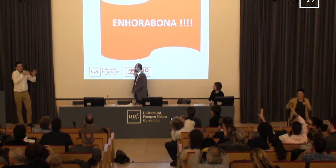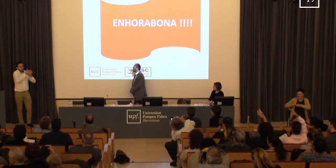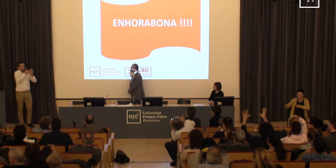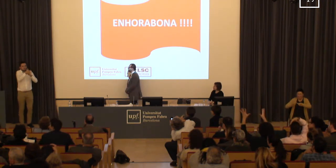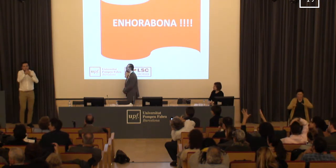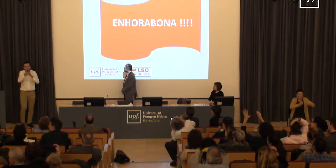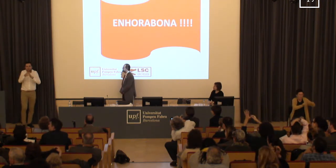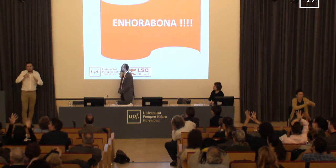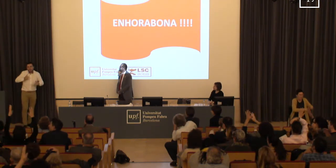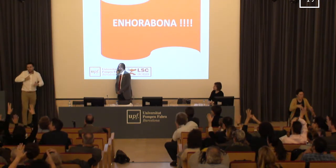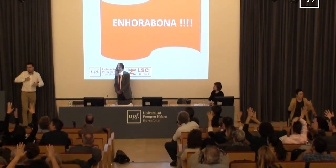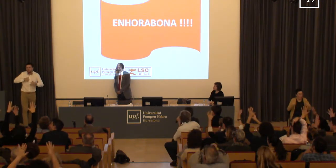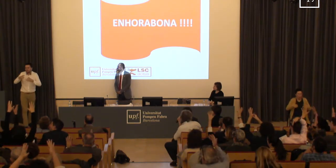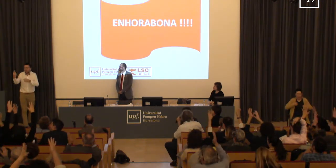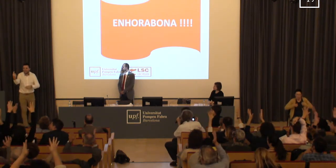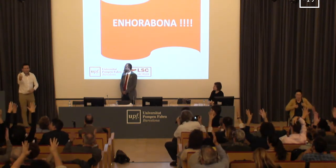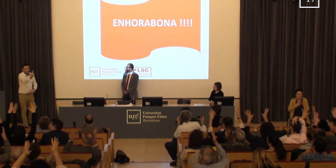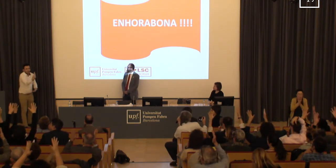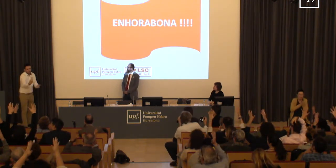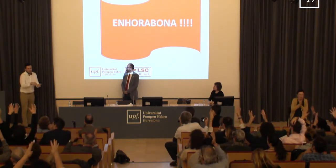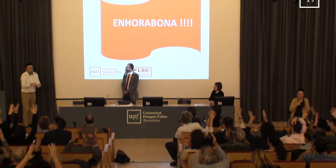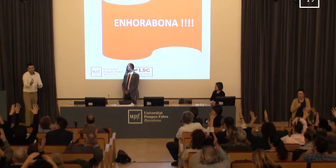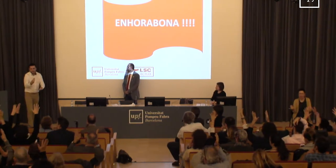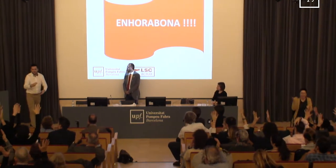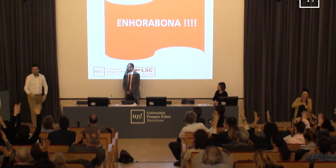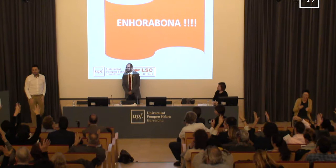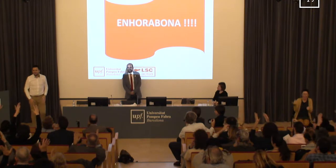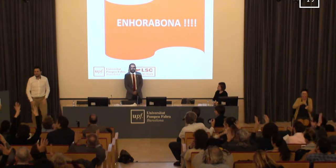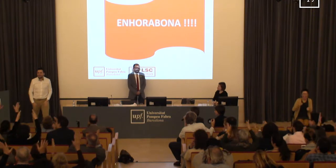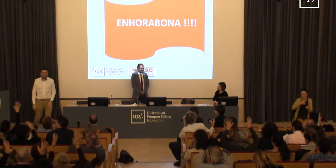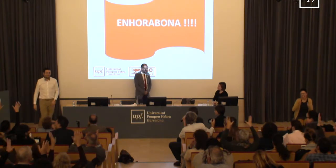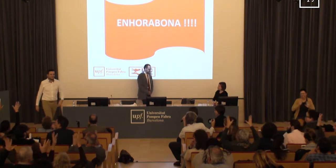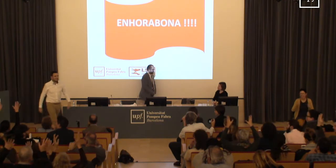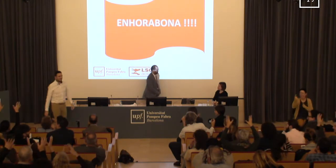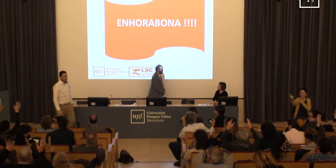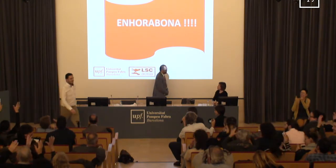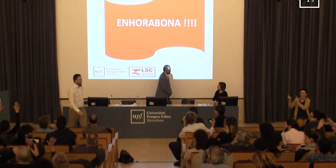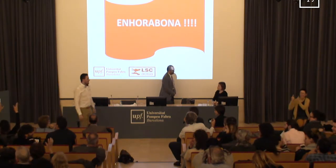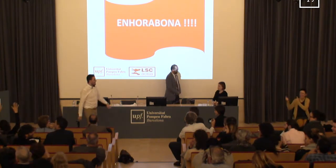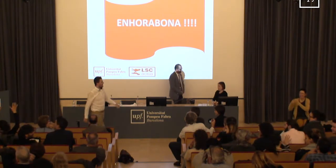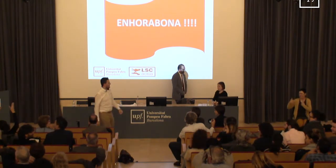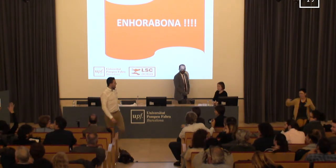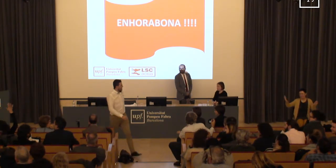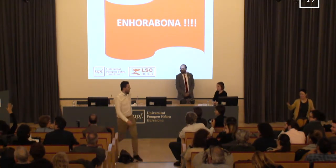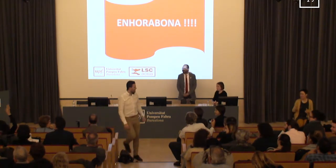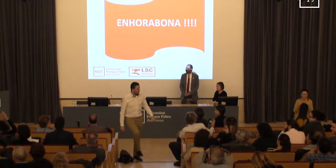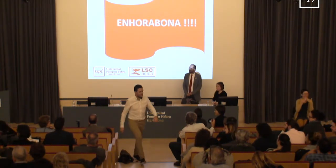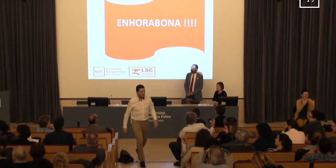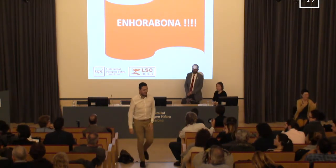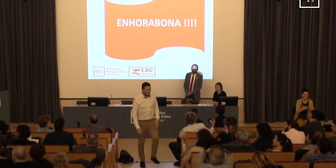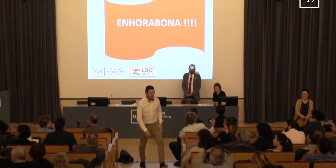sempre estàvem motivats. Bueno, ja ho hem explicat, no cal que em repeteixi, no? Jo crec que potser millor cadascú que surti i digui el que vol dir, no? Moltes